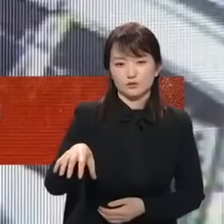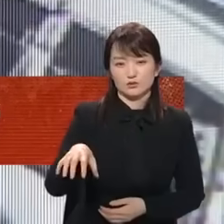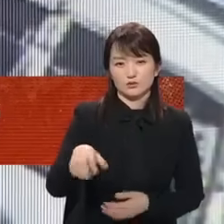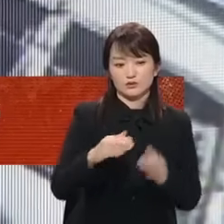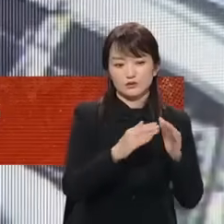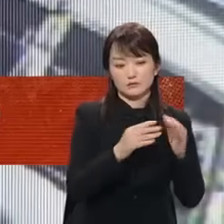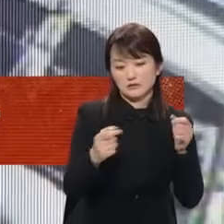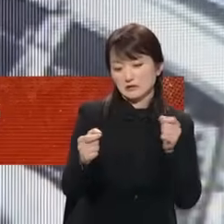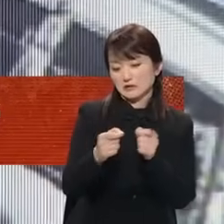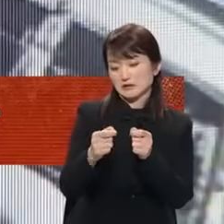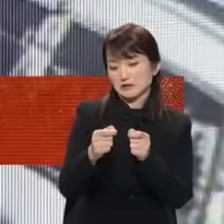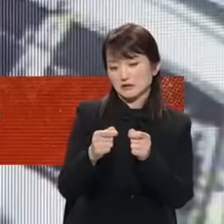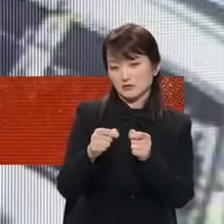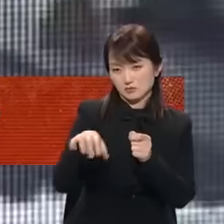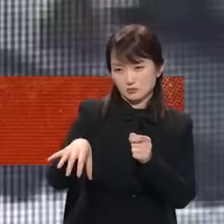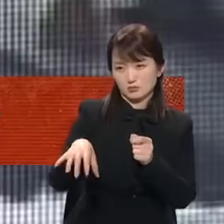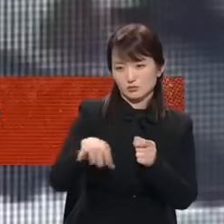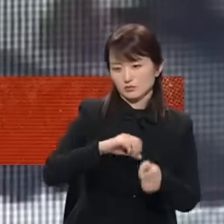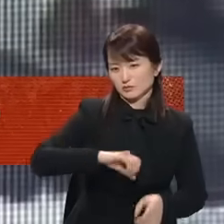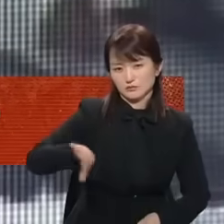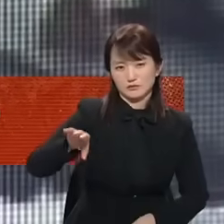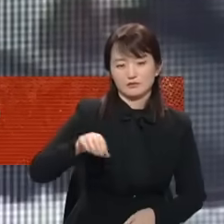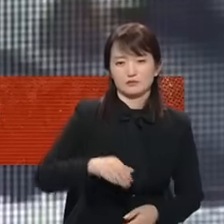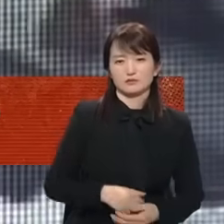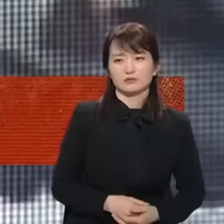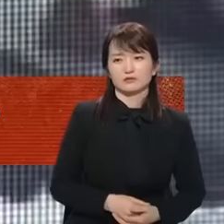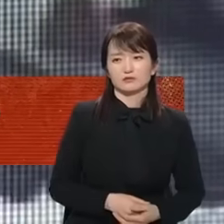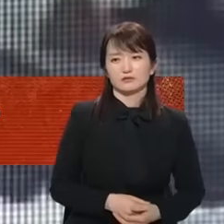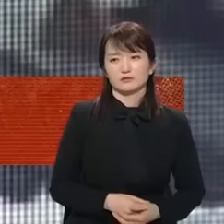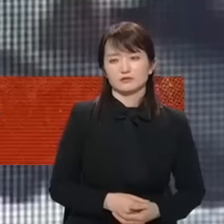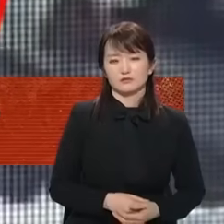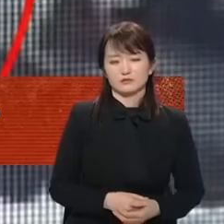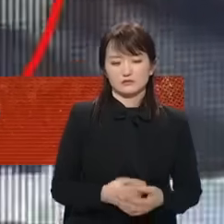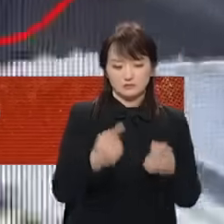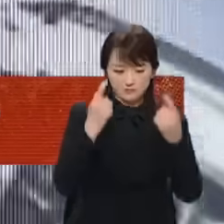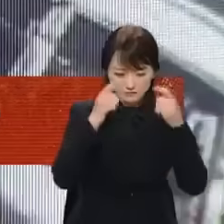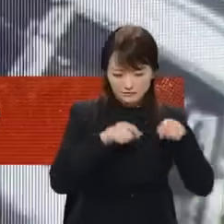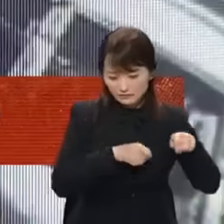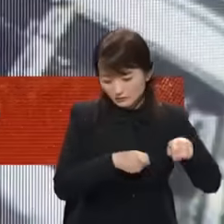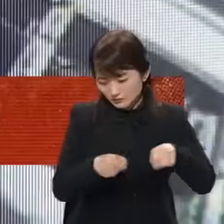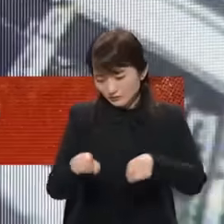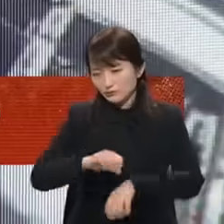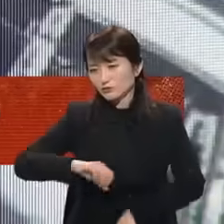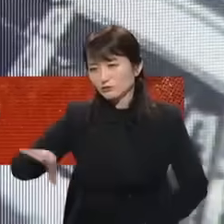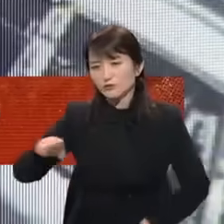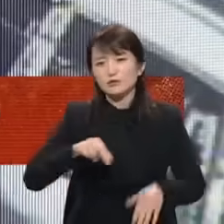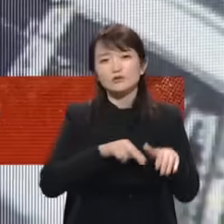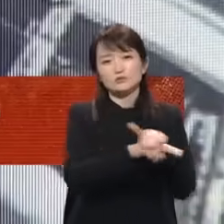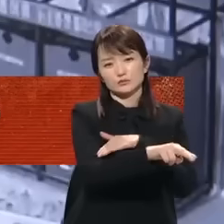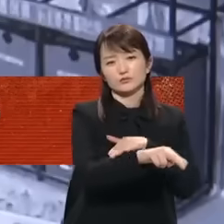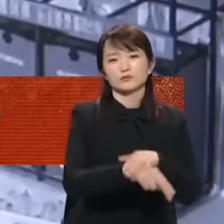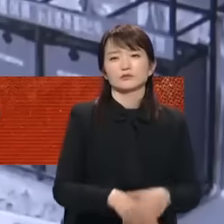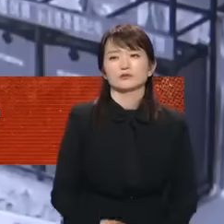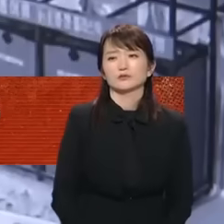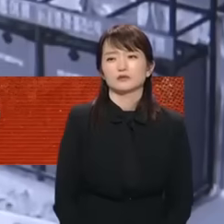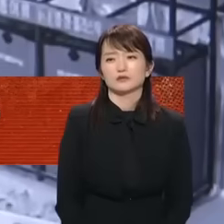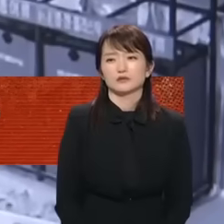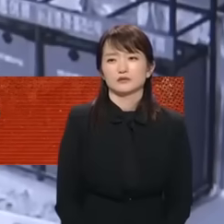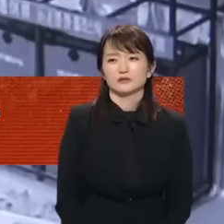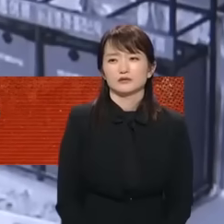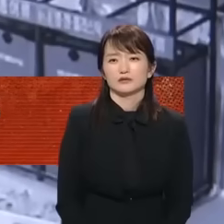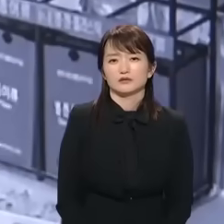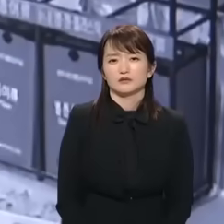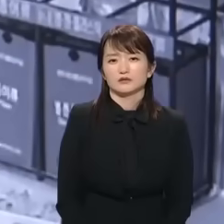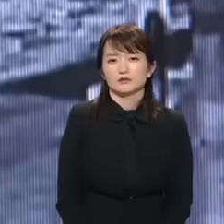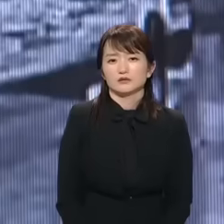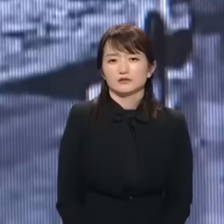집에서 불과 150m 떨어진 곳이었습니다 그리고 가방도 버리고 장갑도 주변에 버리고 그냥 도망쳤던 겁니다